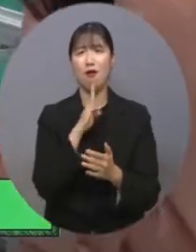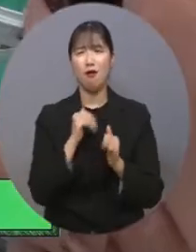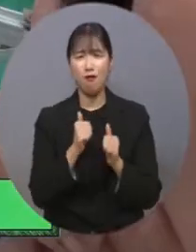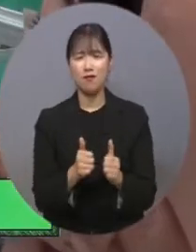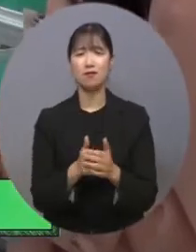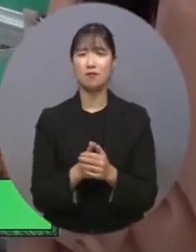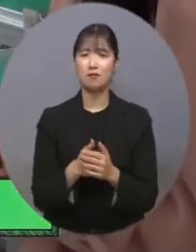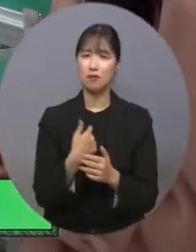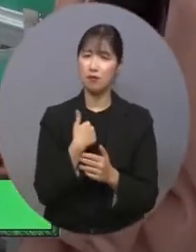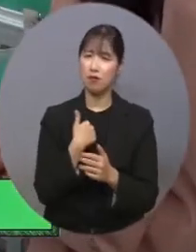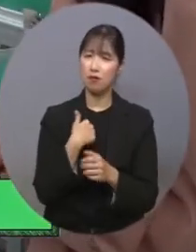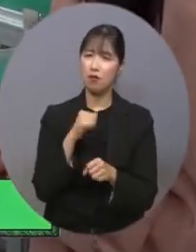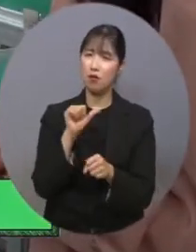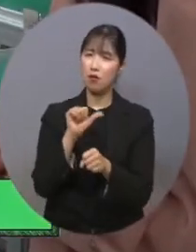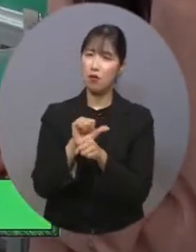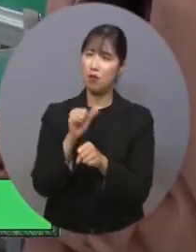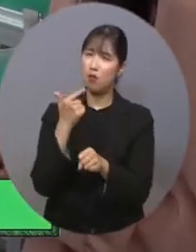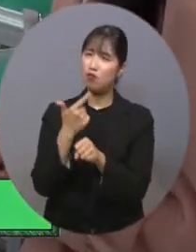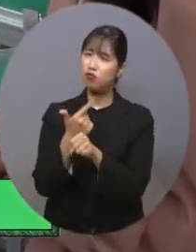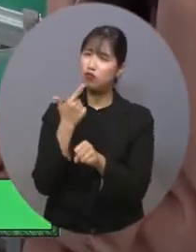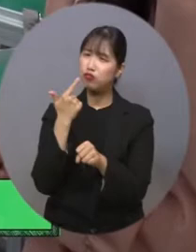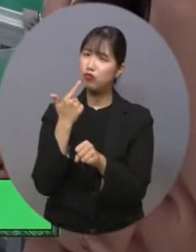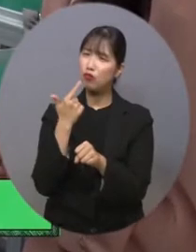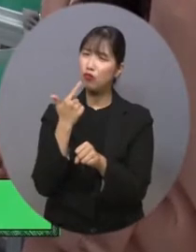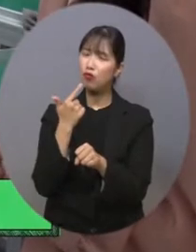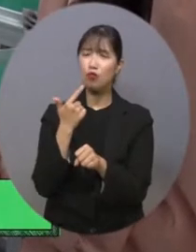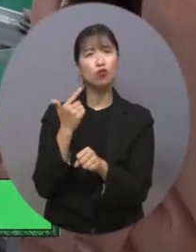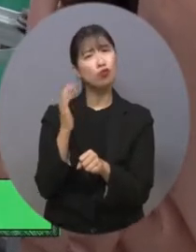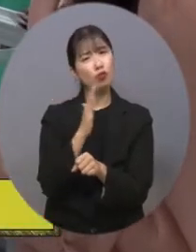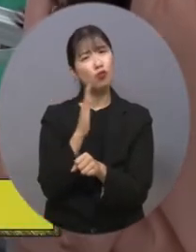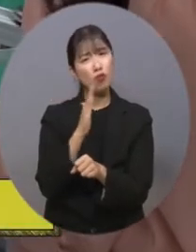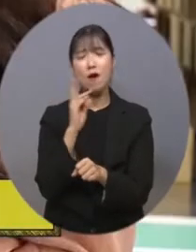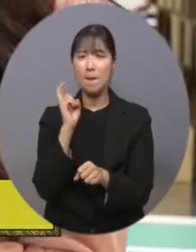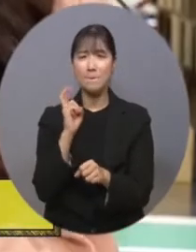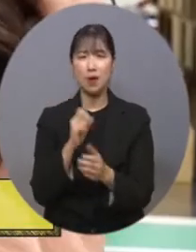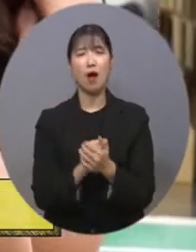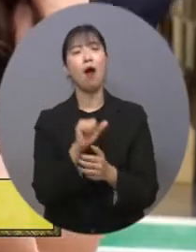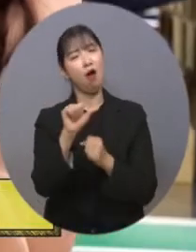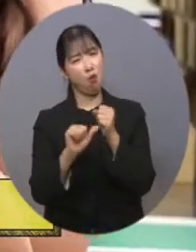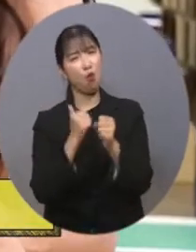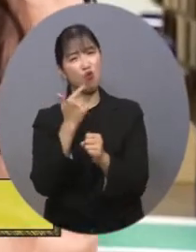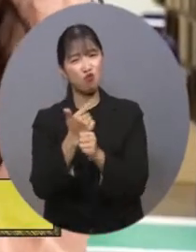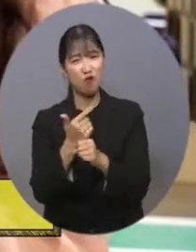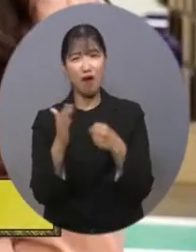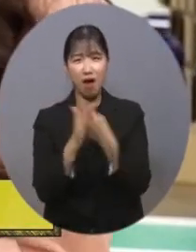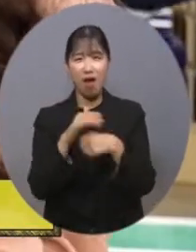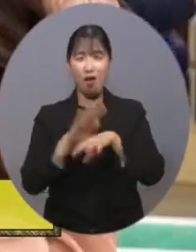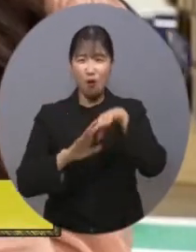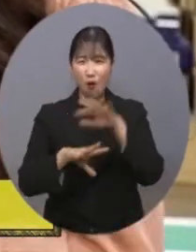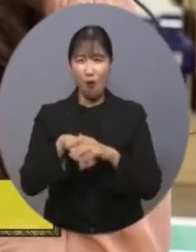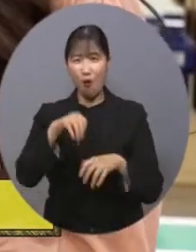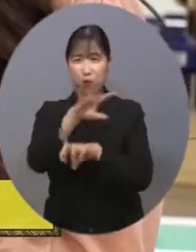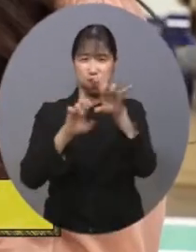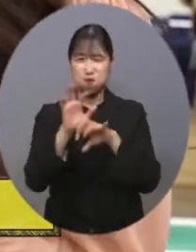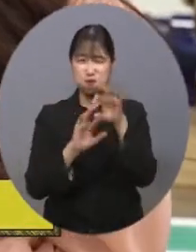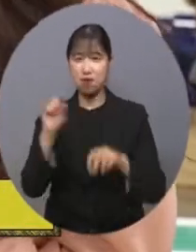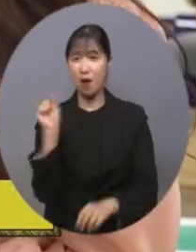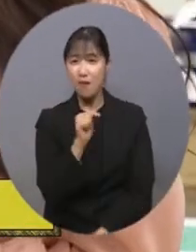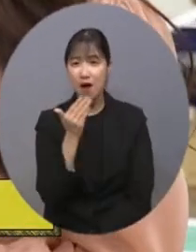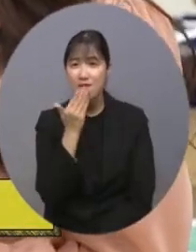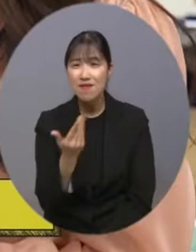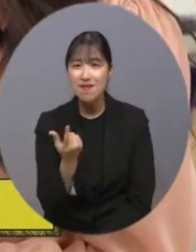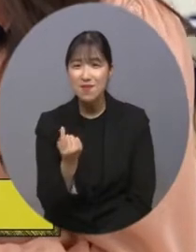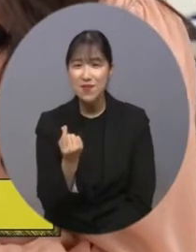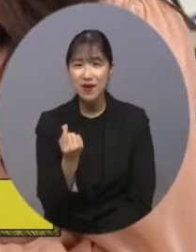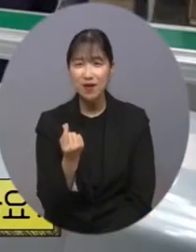한 5, 6년 전에 만들어져서 5, 6년 정도 되셨구나. 그래서 이제 이렇게 빠르게 일을 하실 수 있게